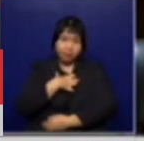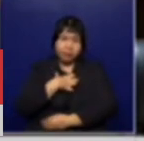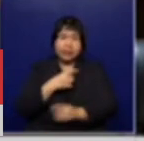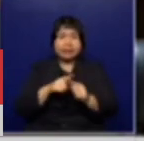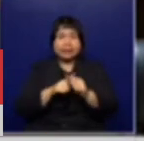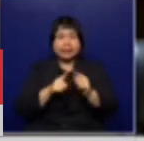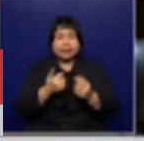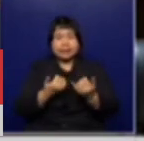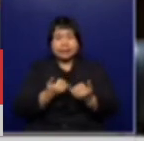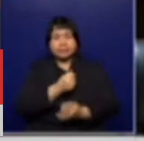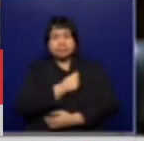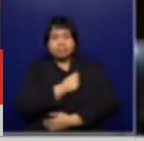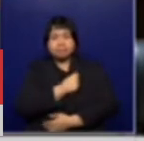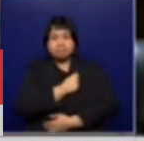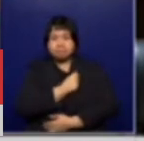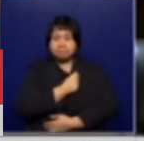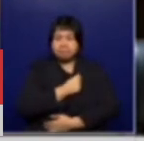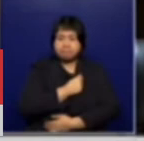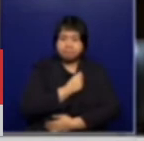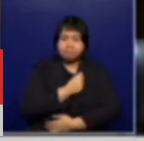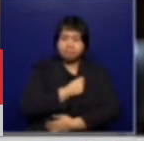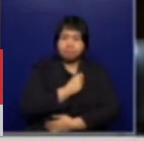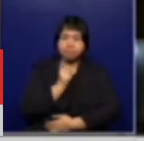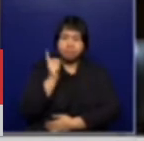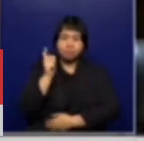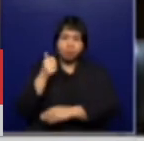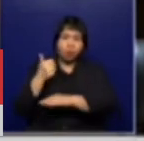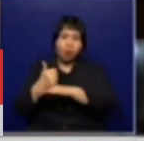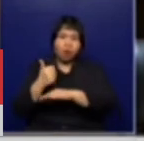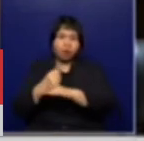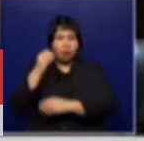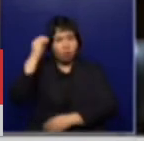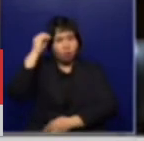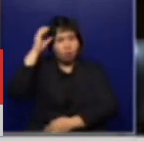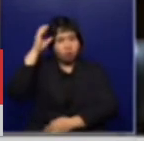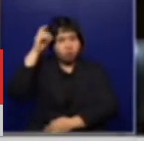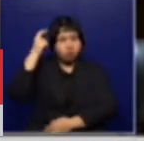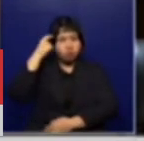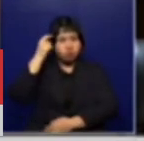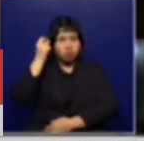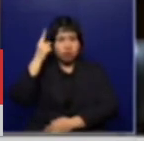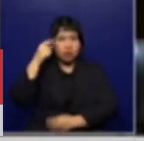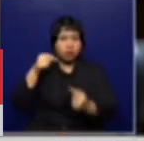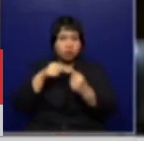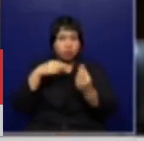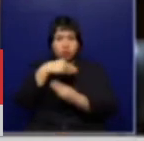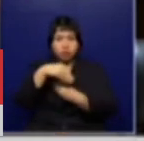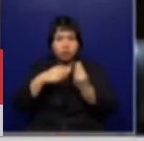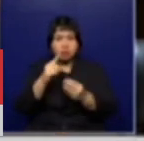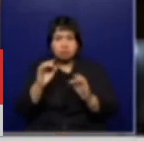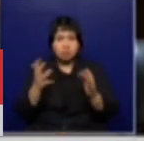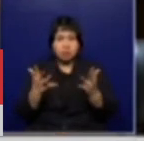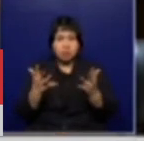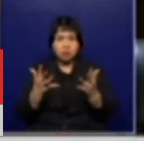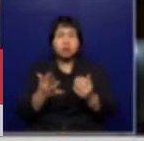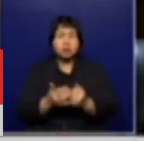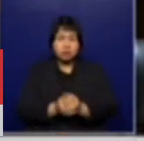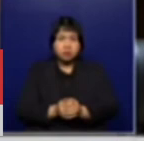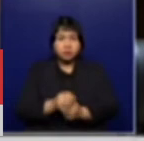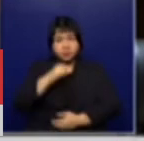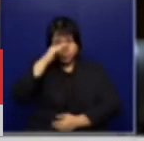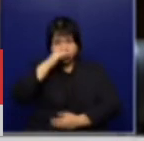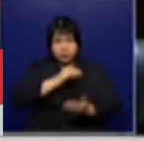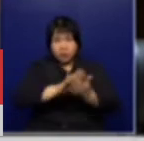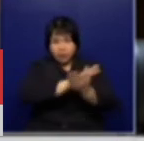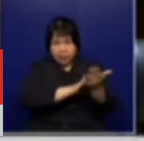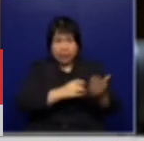นอยู่กับผู้นำที่ไม่มีความรู้ความเข้าใจในด้านเศรษฐกิจเลยและในห้วงเวลาที่ประเทศ